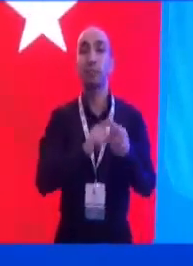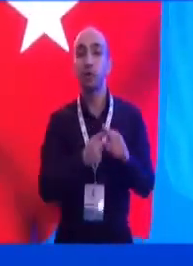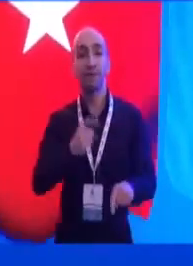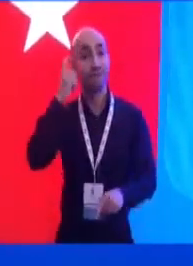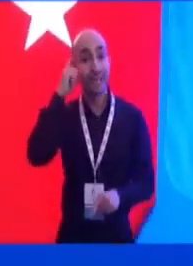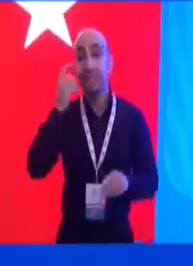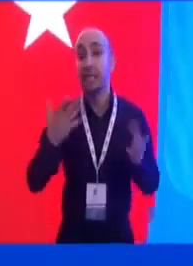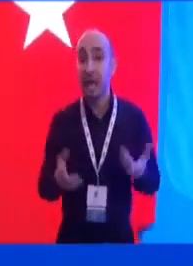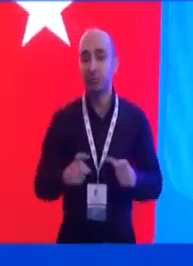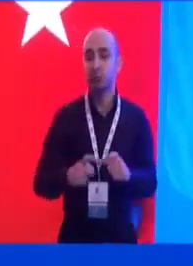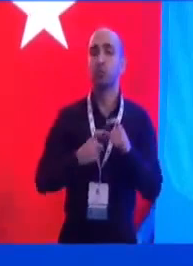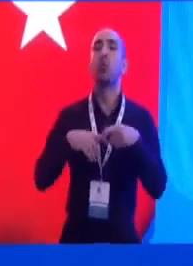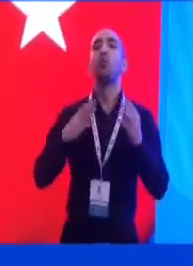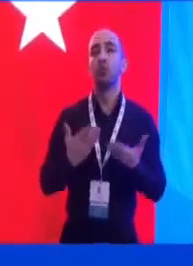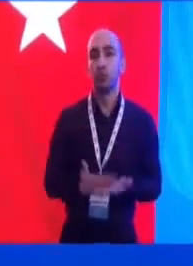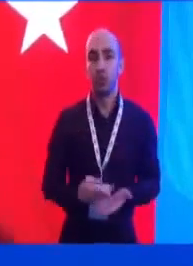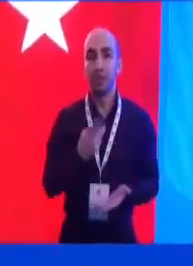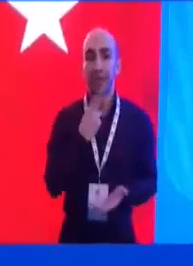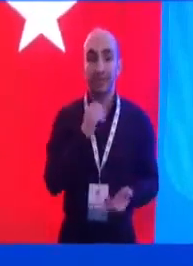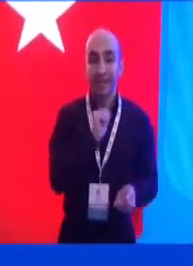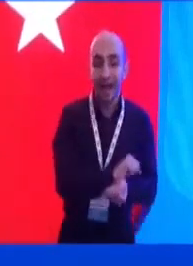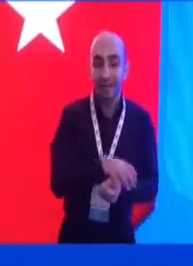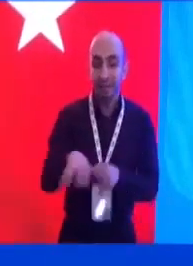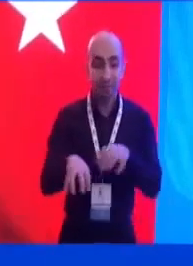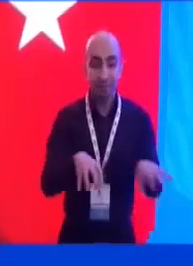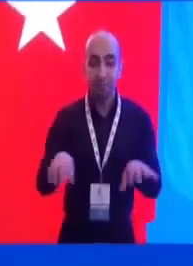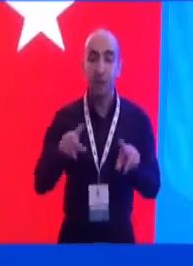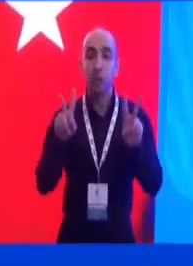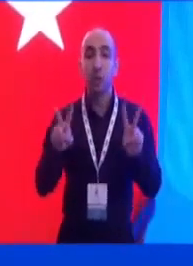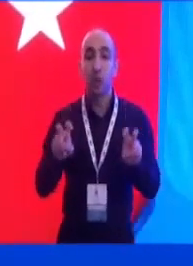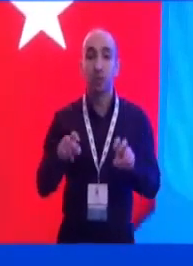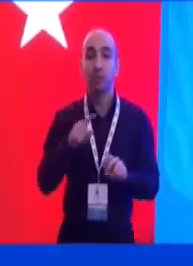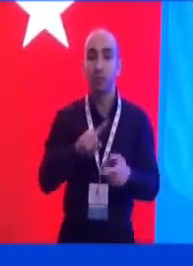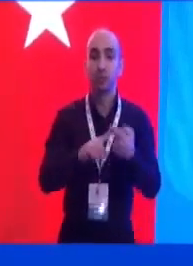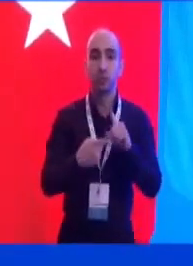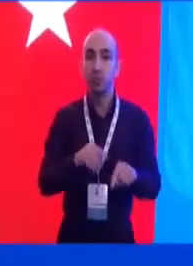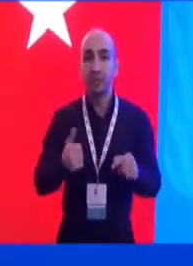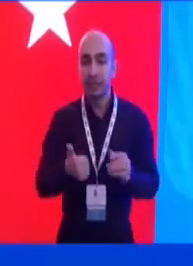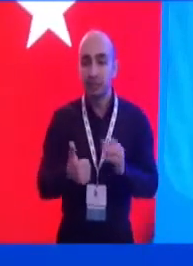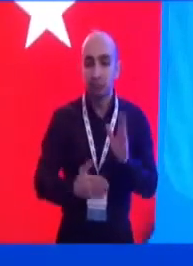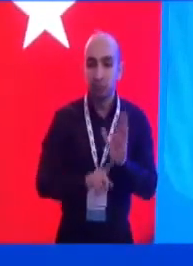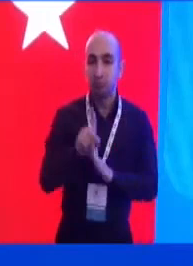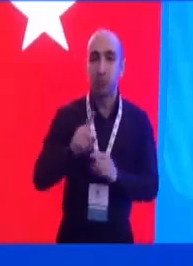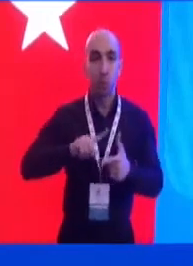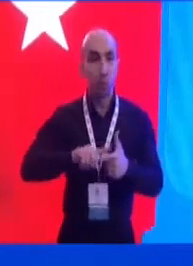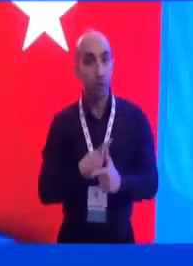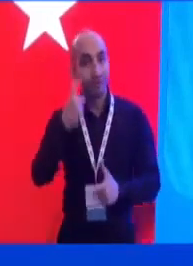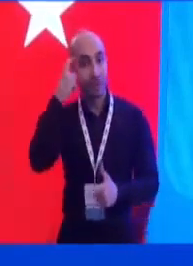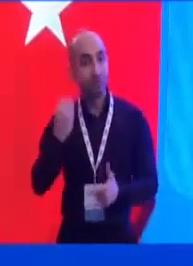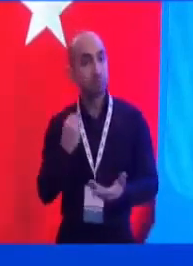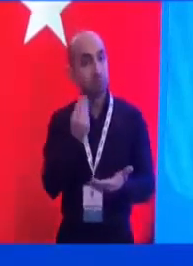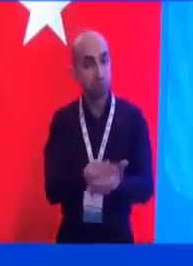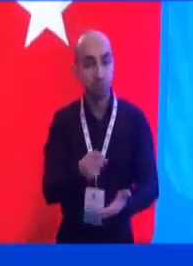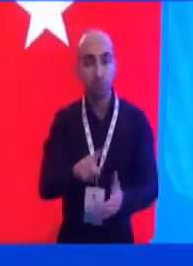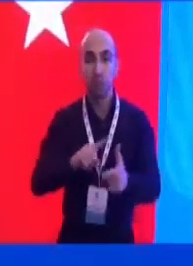sormuyor. Kimse onlardan kadın ve aile dışı konularında politika geliştirmelerini, proje önermelerini,